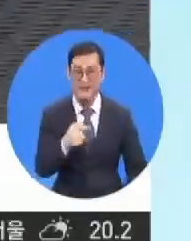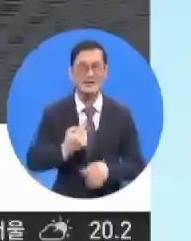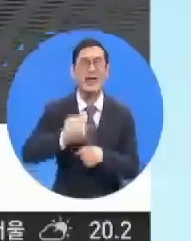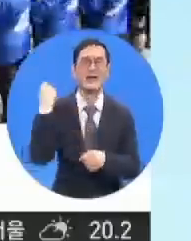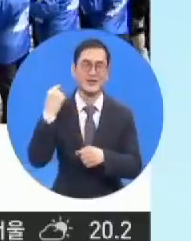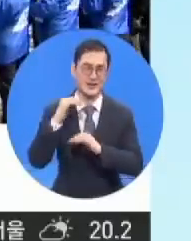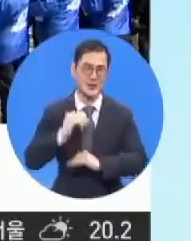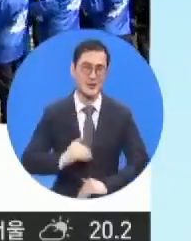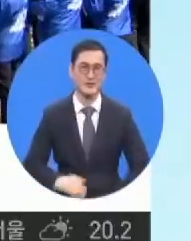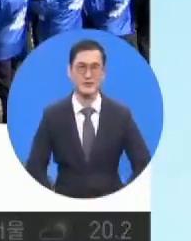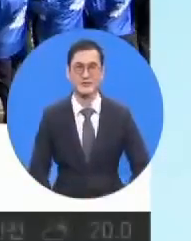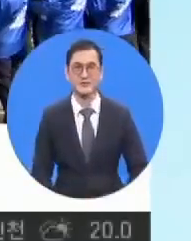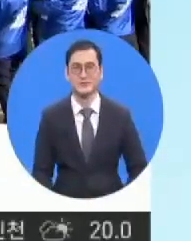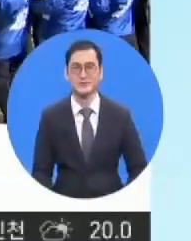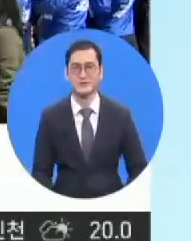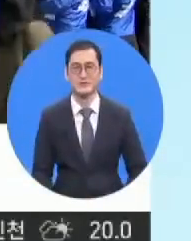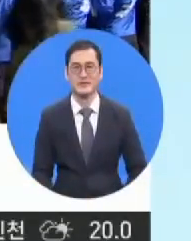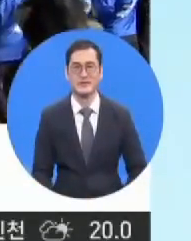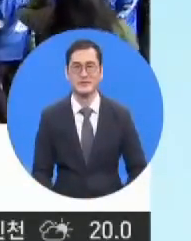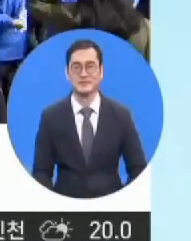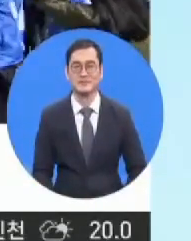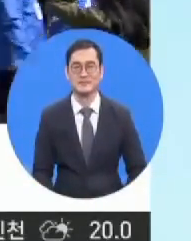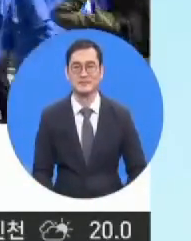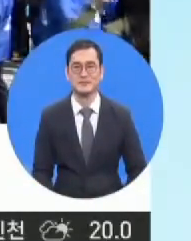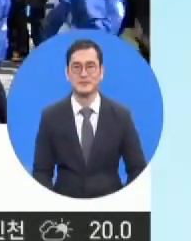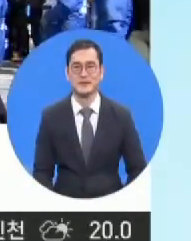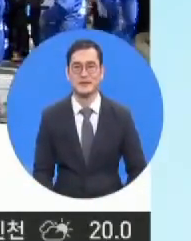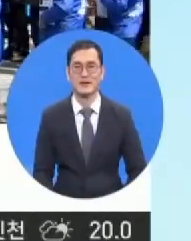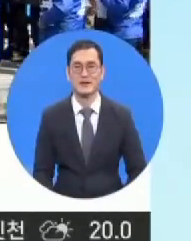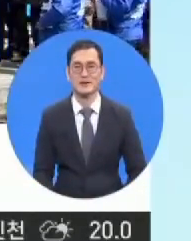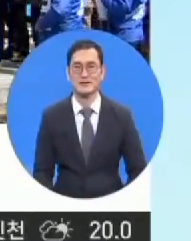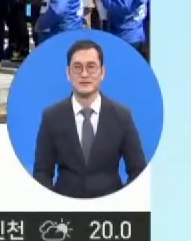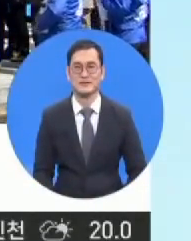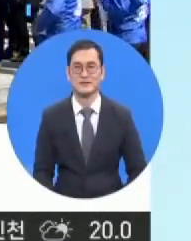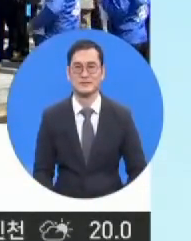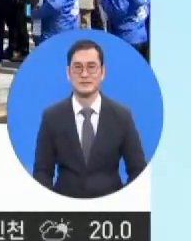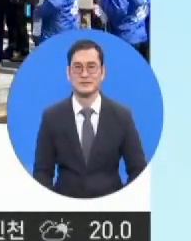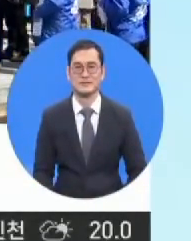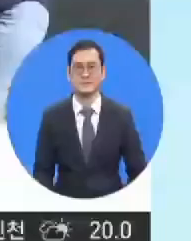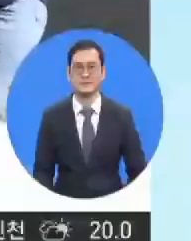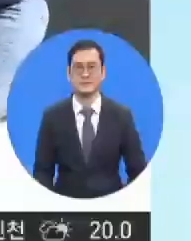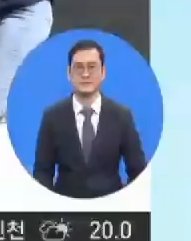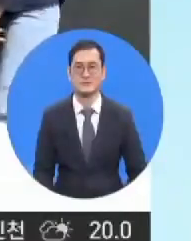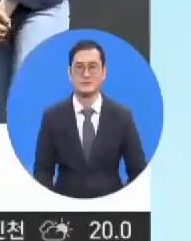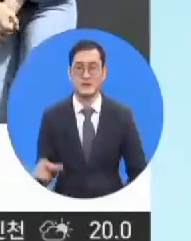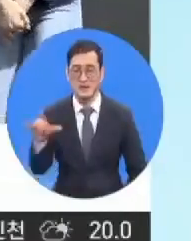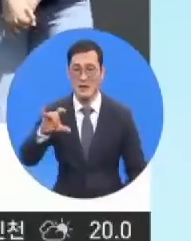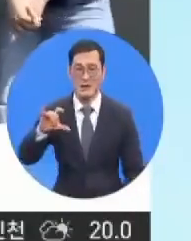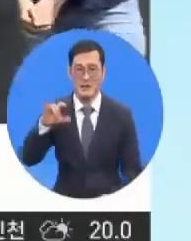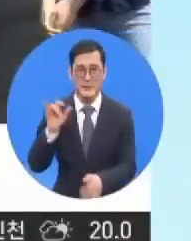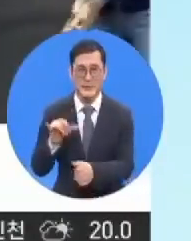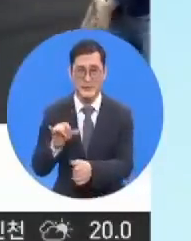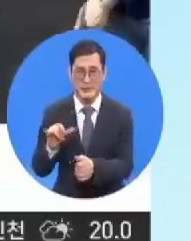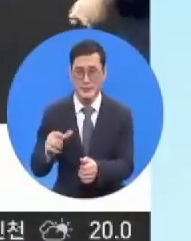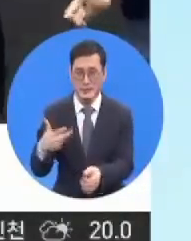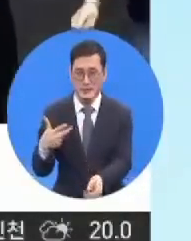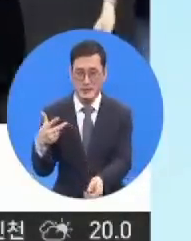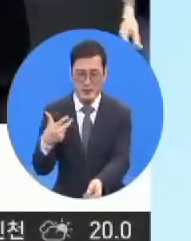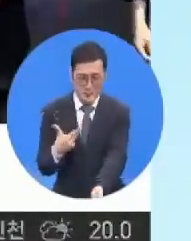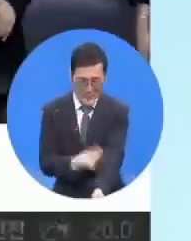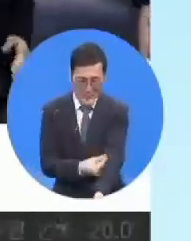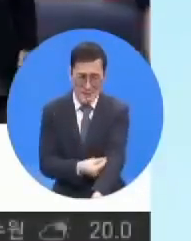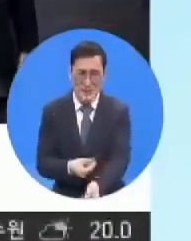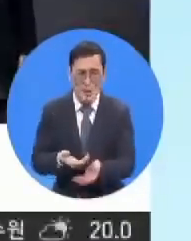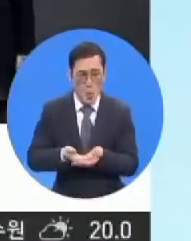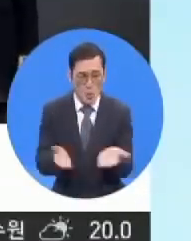인용을 했는데 네. 그 부분을 천천히 살펴보지 못해서 오히려 네. 백신 공급이 늦어졌다는 게 다시 한번 부각되는 그런 좀 네. 상황이 되는 것 같습니다. 자,